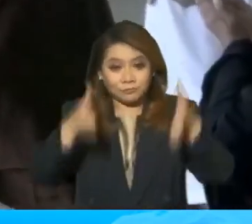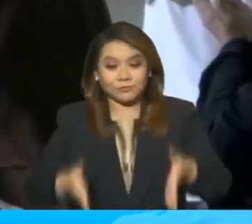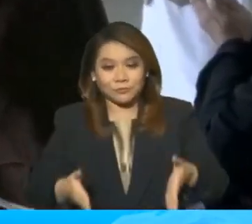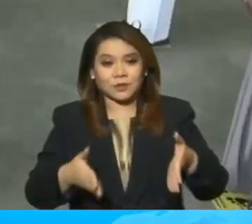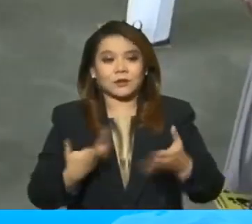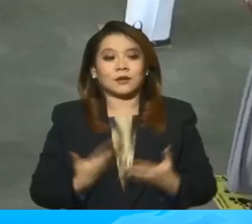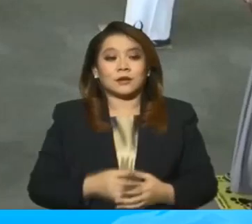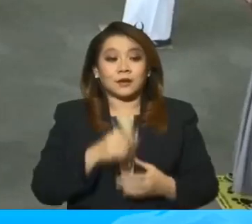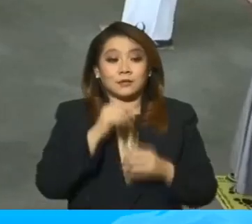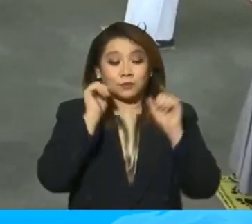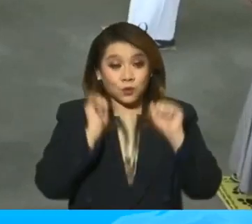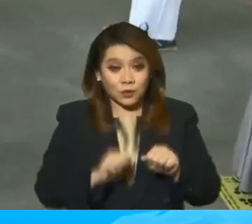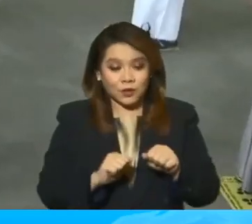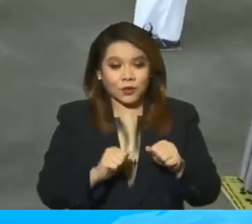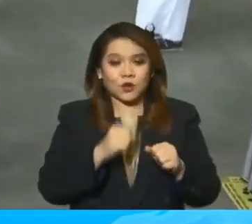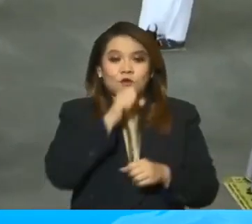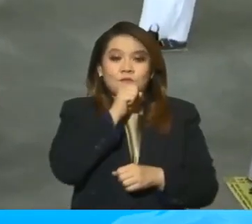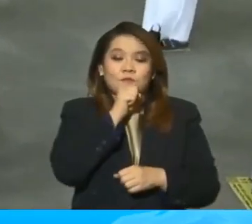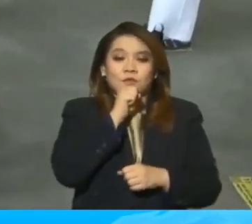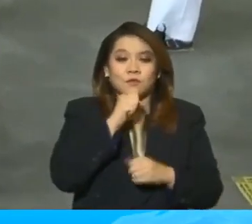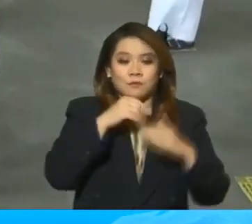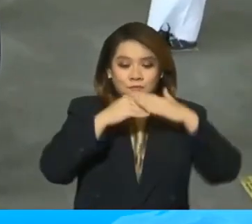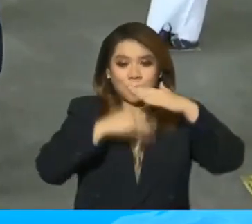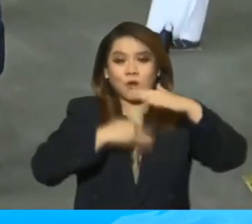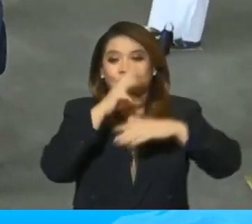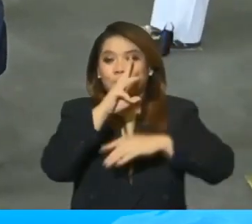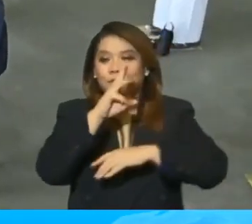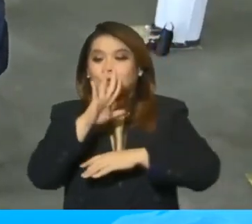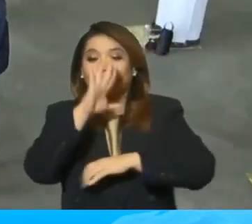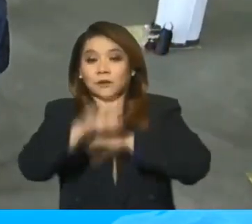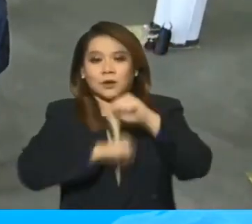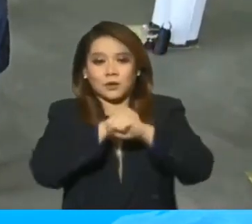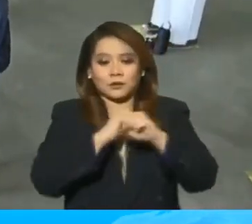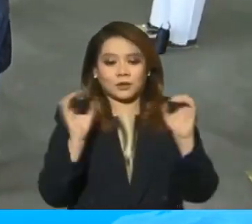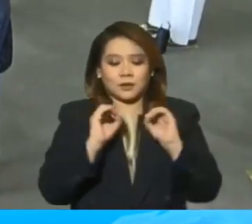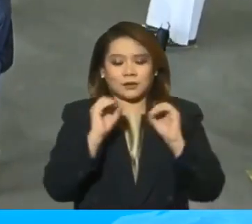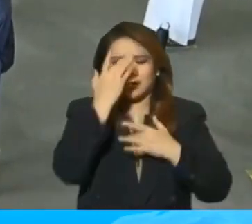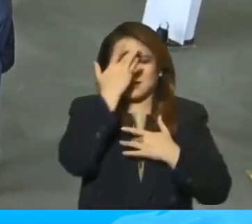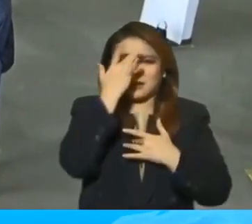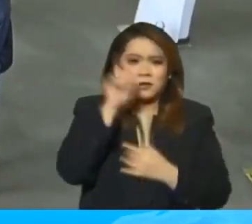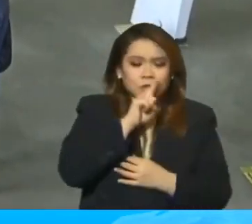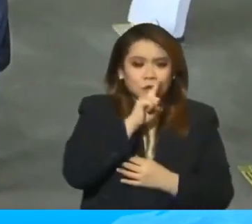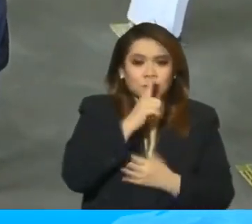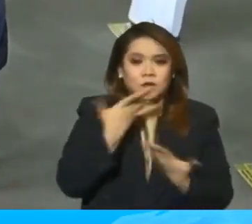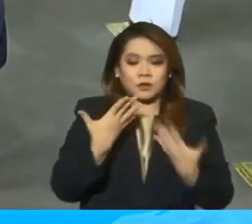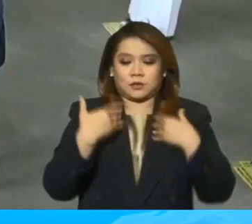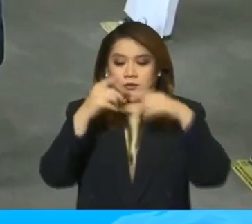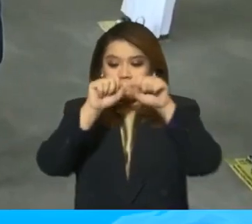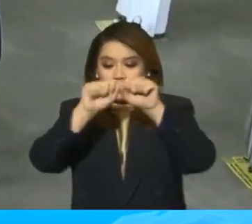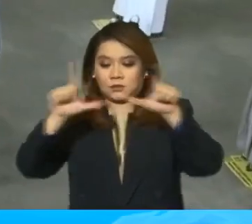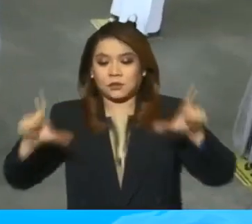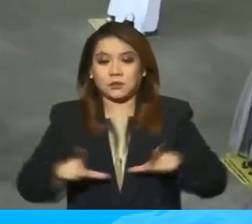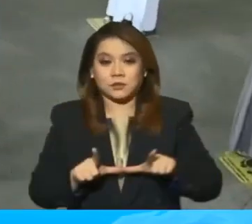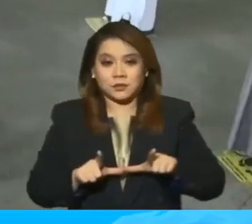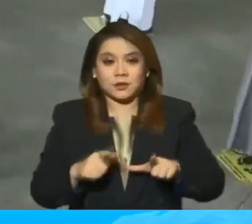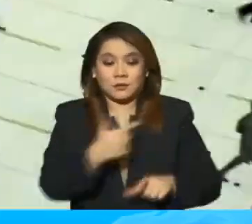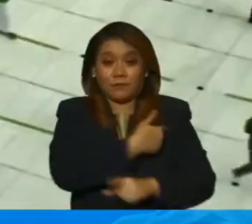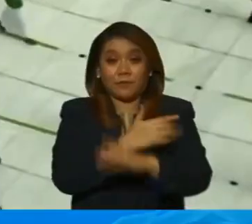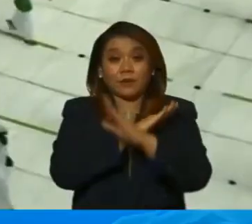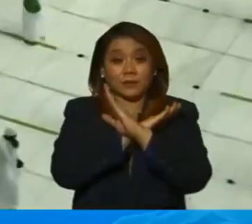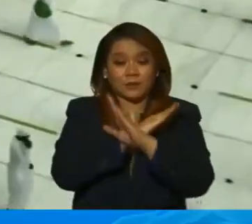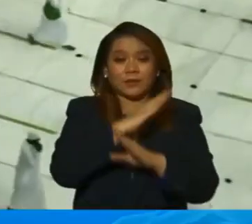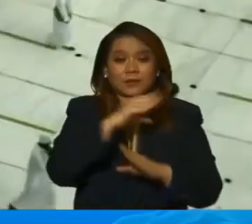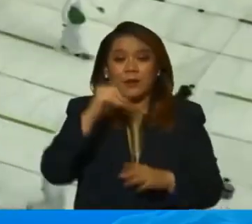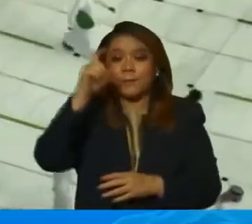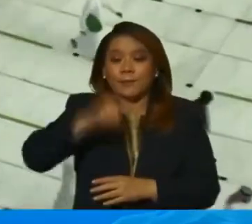dibenarkan pula adalah berumur bawah 65 tahun, tiada penyakit kronik, mempunyai sijil vaksinasi COVID-19